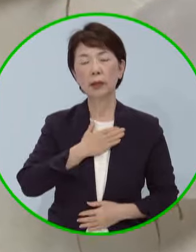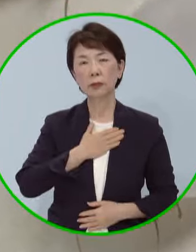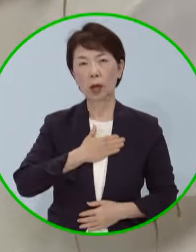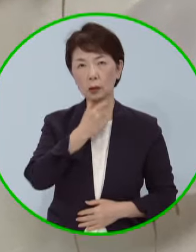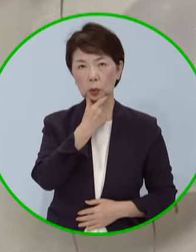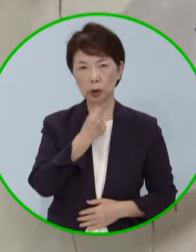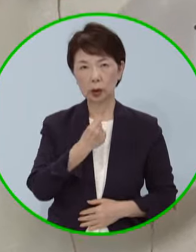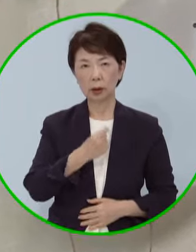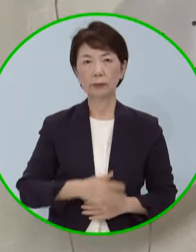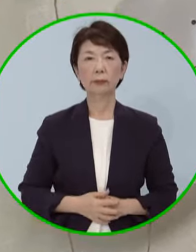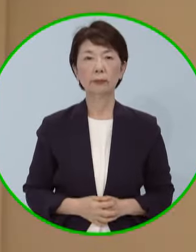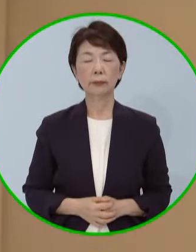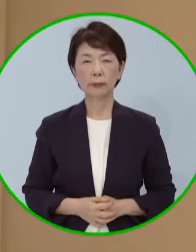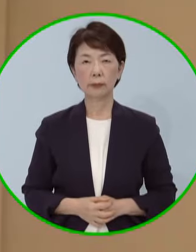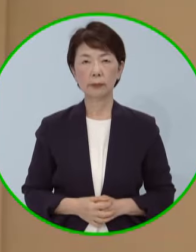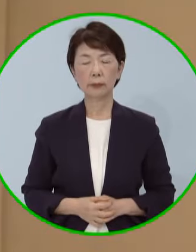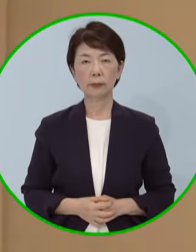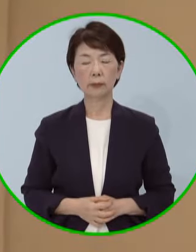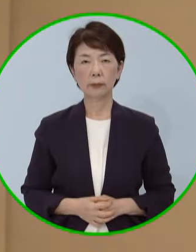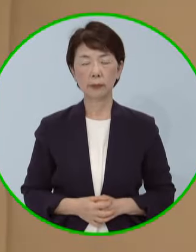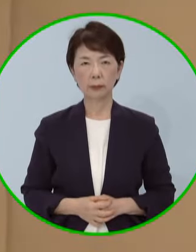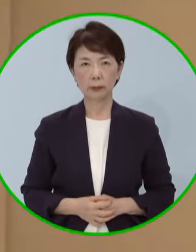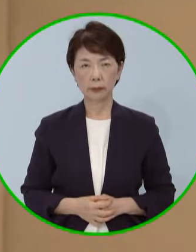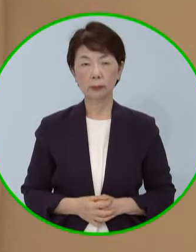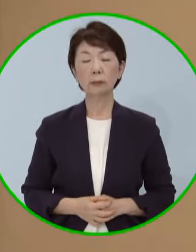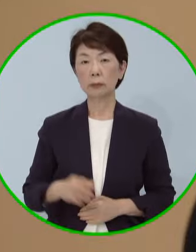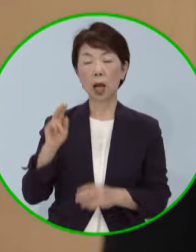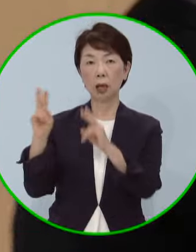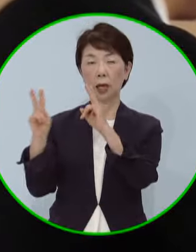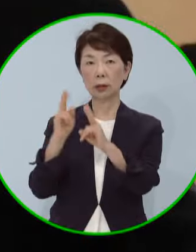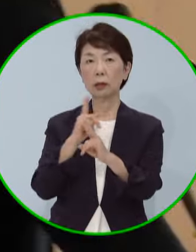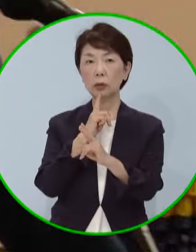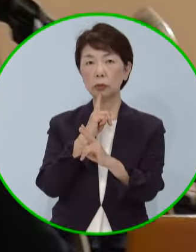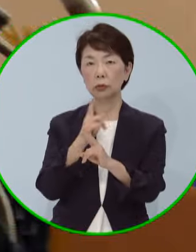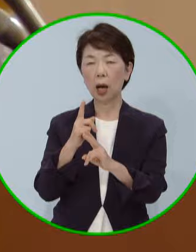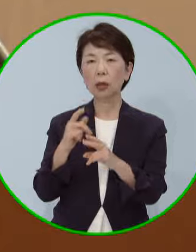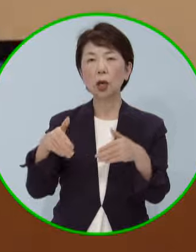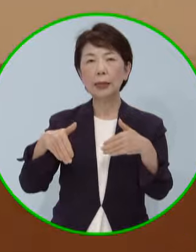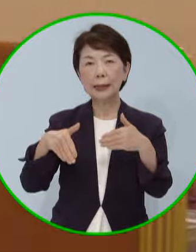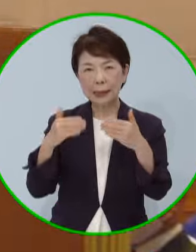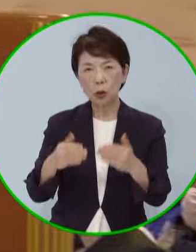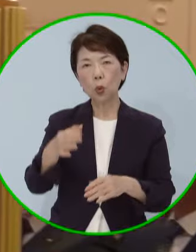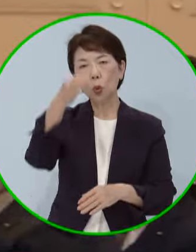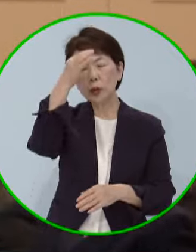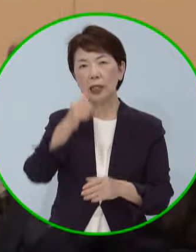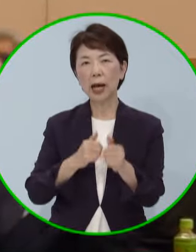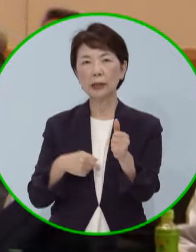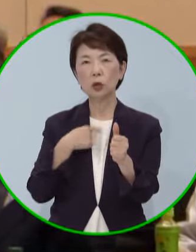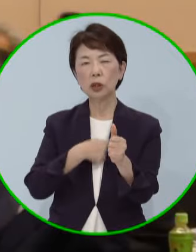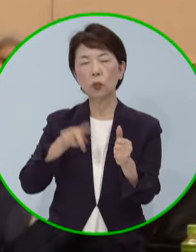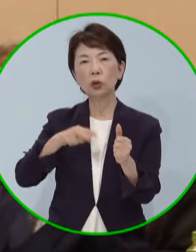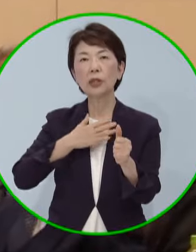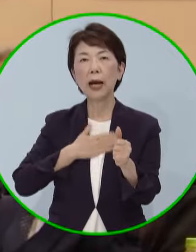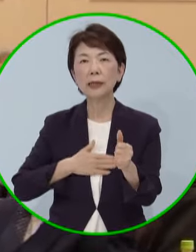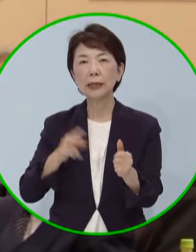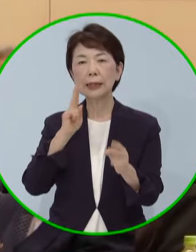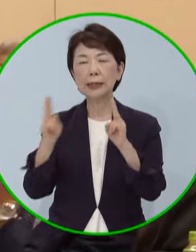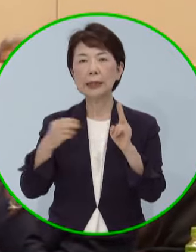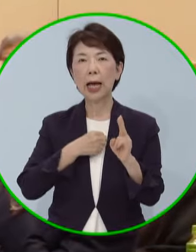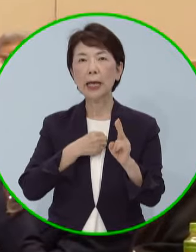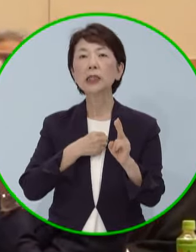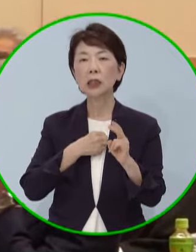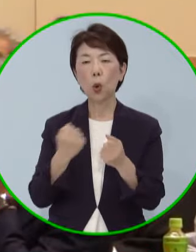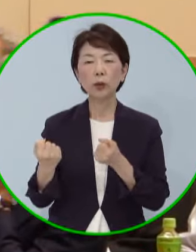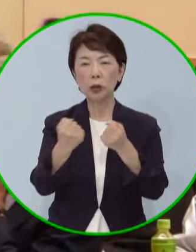たいです品の運輸は事故の被害者の心情を理解し社員による事故